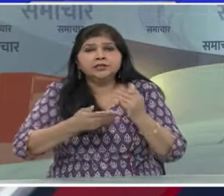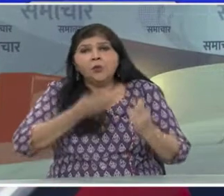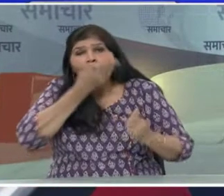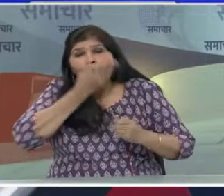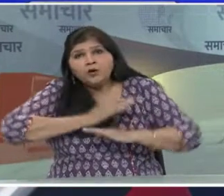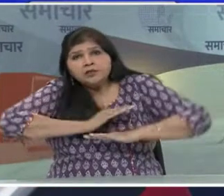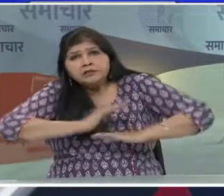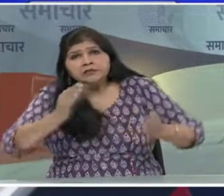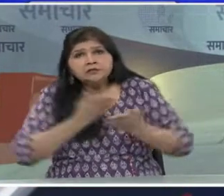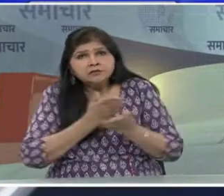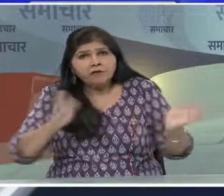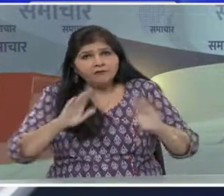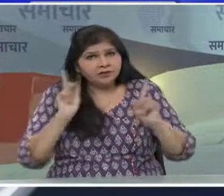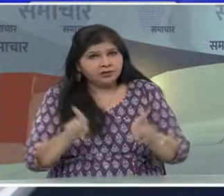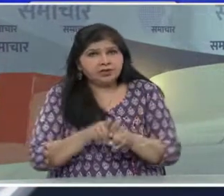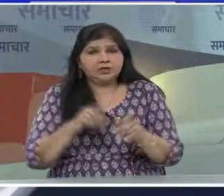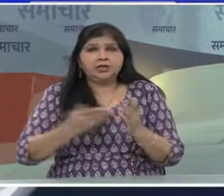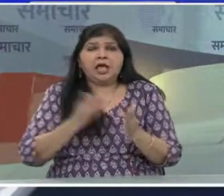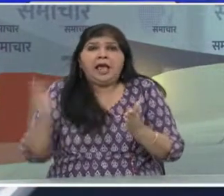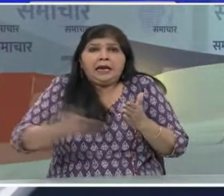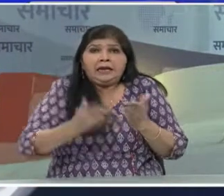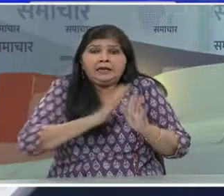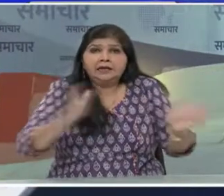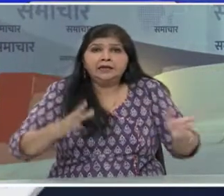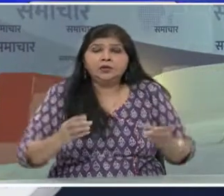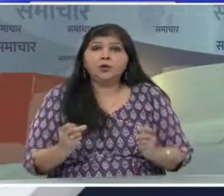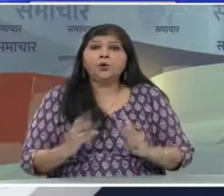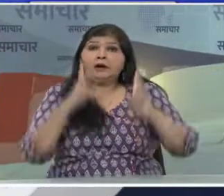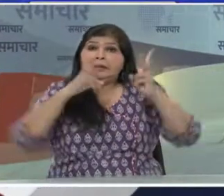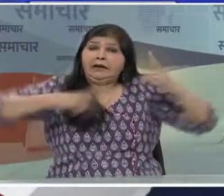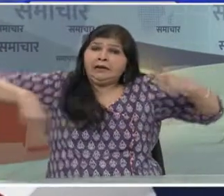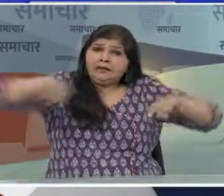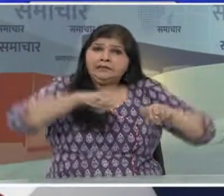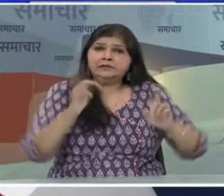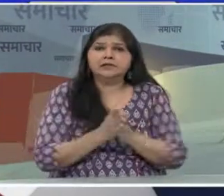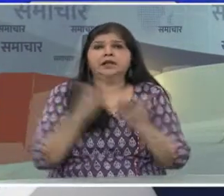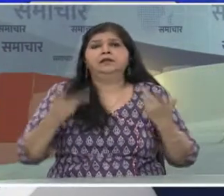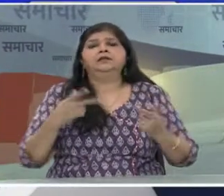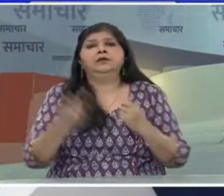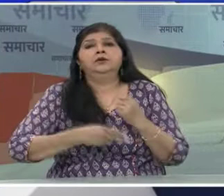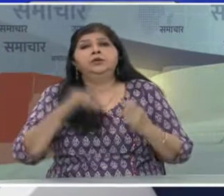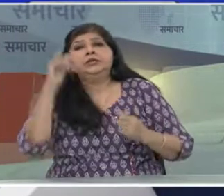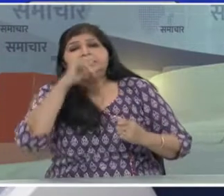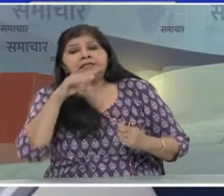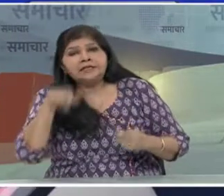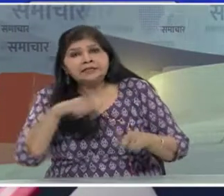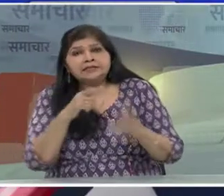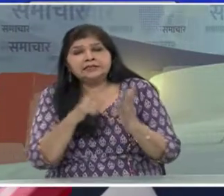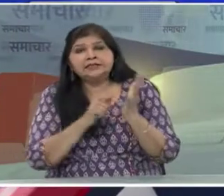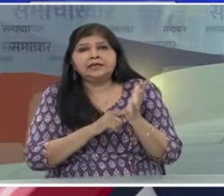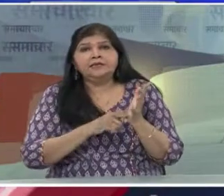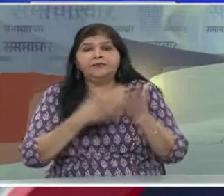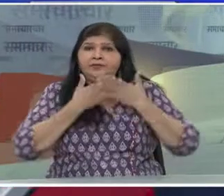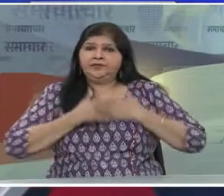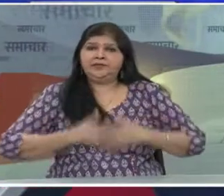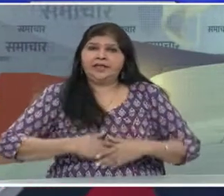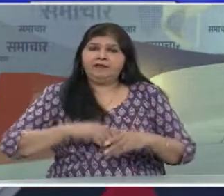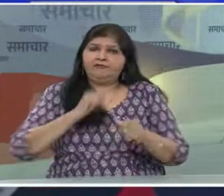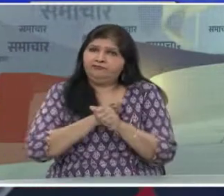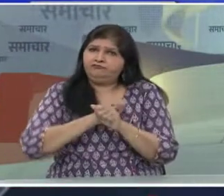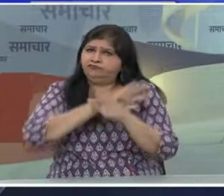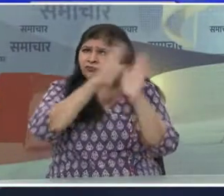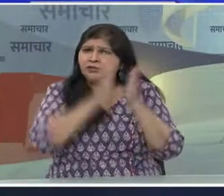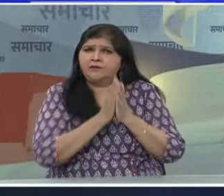विलेज, पांचवा क्लीन एंड ग्रीन विलेज, और छठा सेल्फ सफिशिएंट इंफ्रास्ट्रक्चर इन